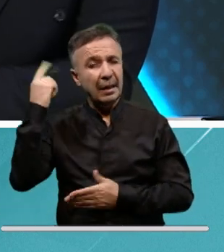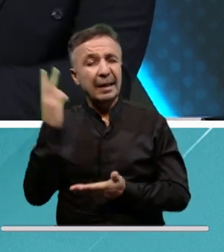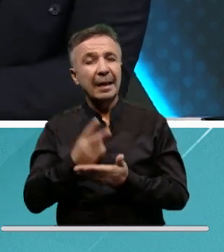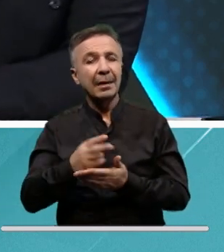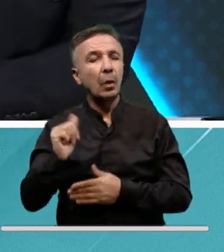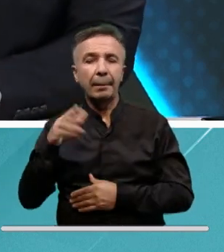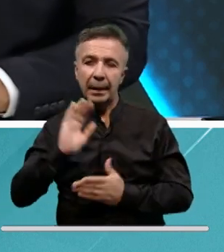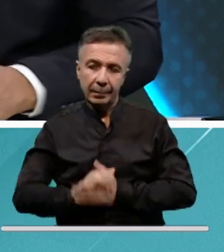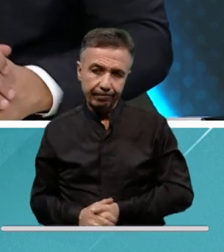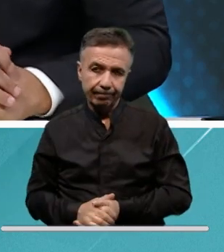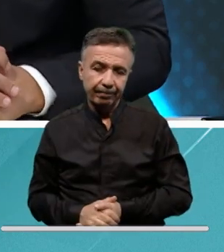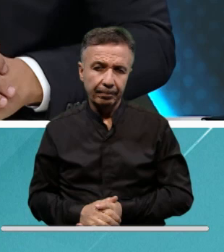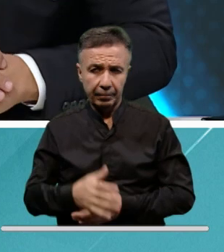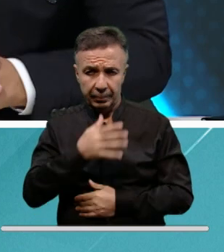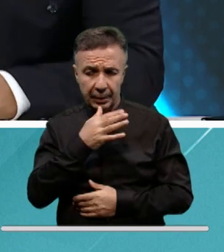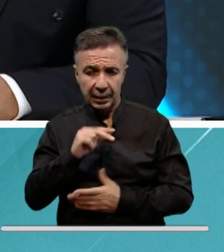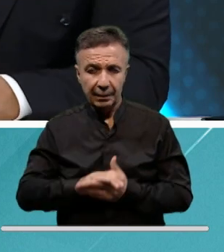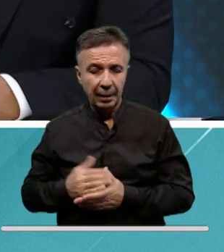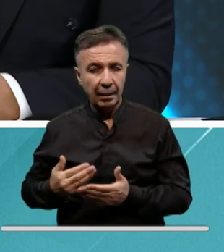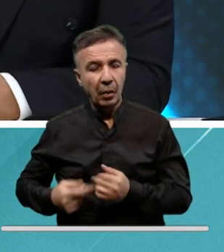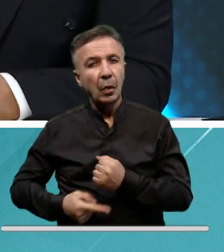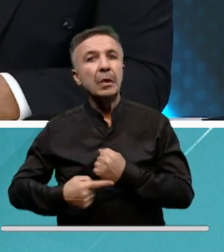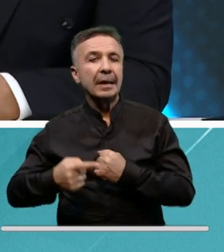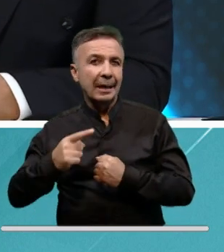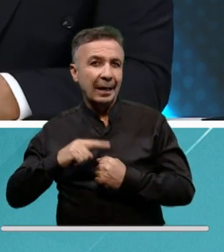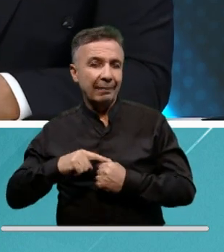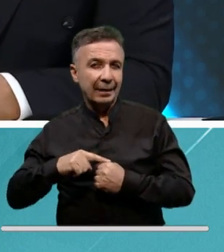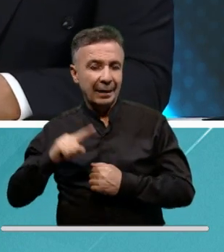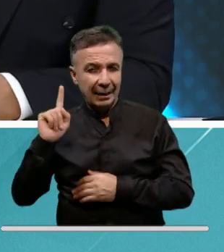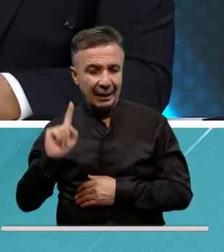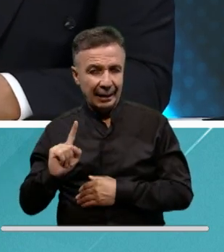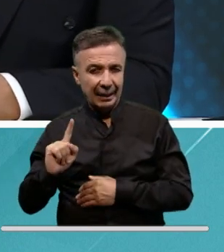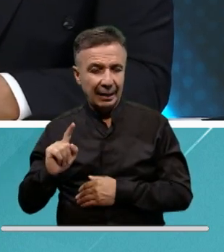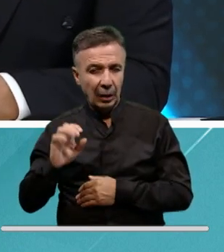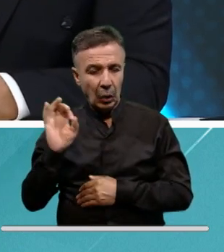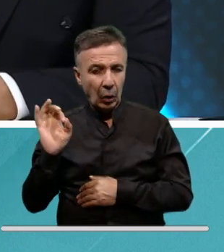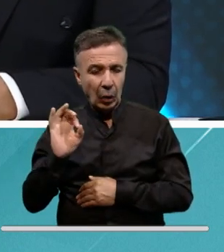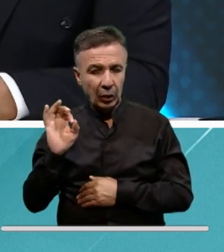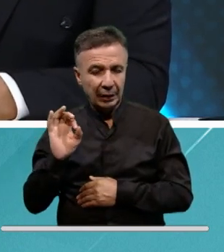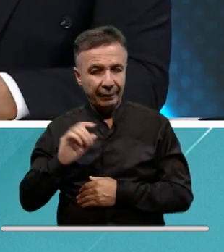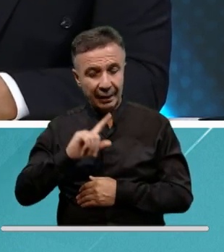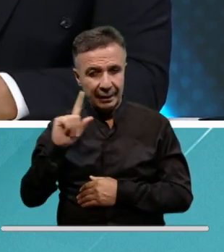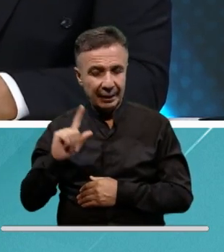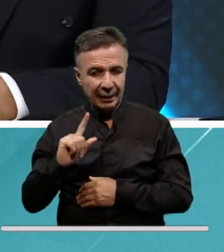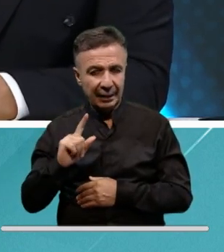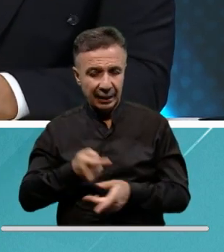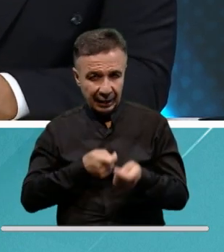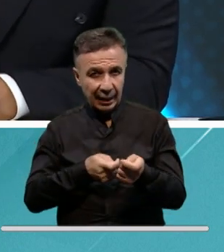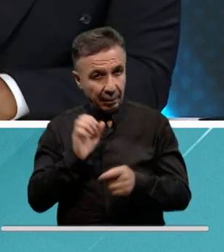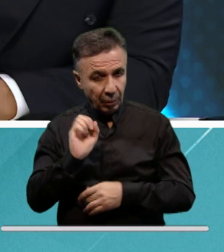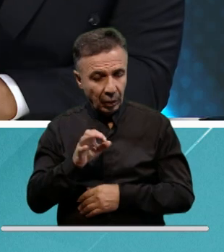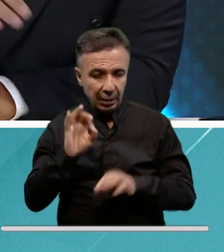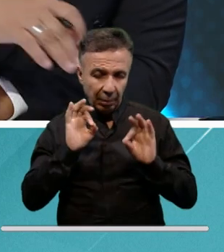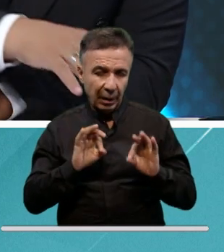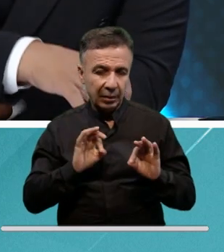teşekkür ediyoruz malumunuz geçtiğimiz hafta ilk orta ve lise düzeyindeki okullarda öğrencilerimiz eğitim öğretime başladılar hocam onlara da